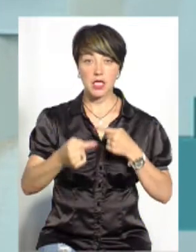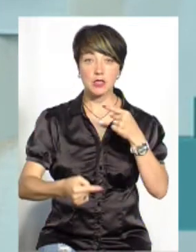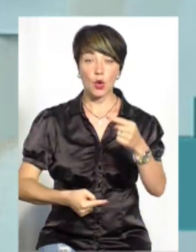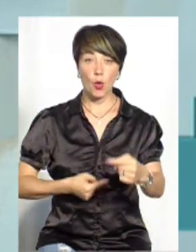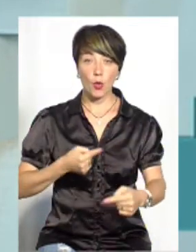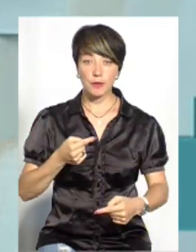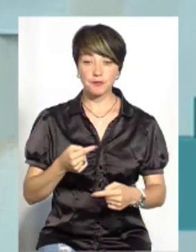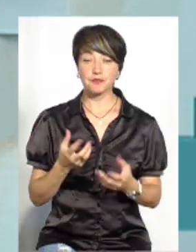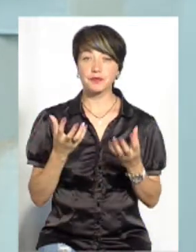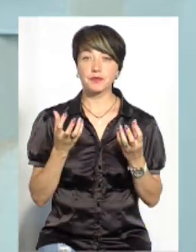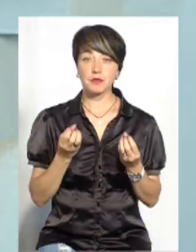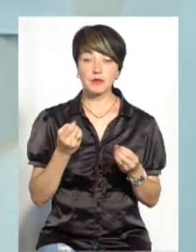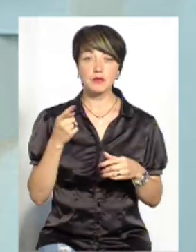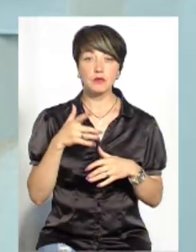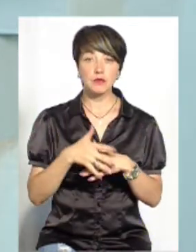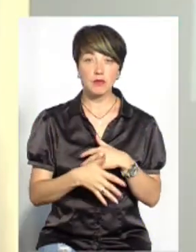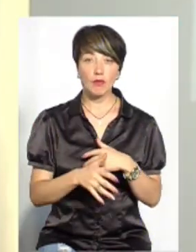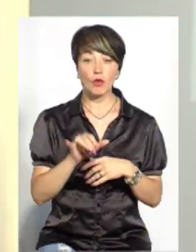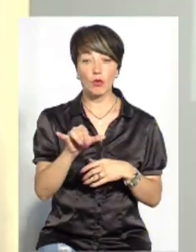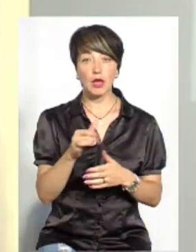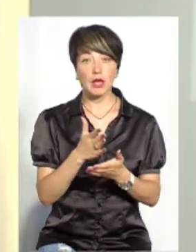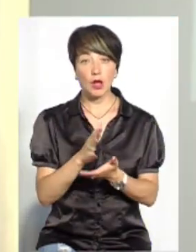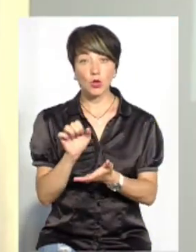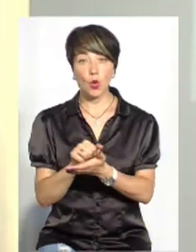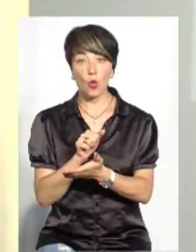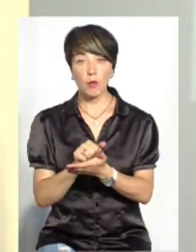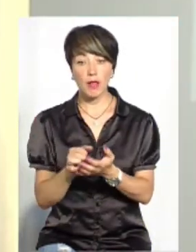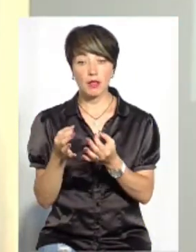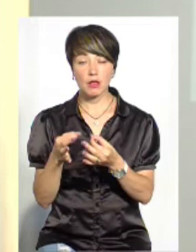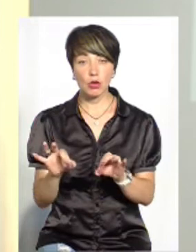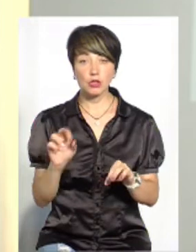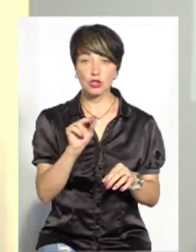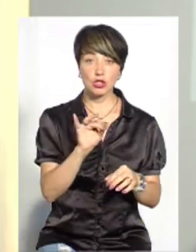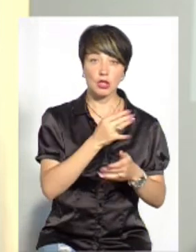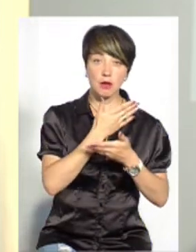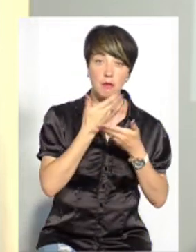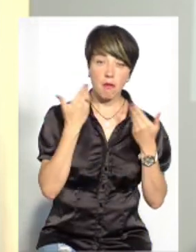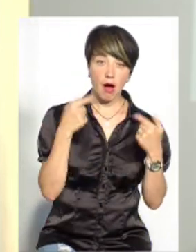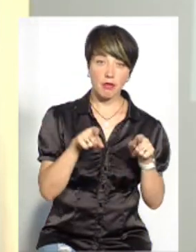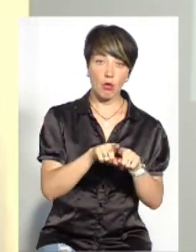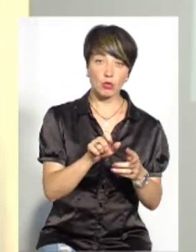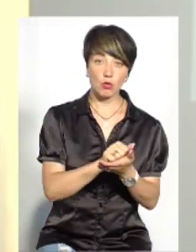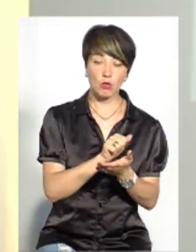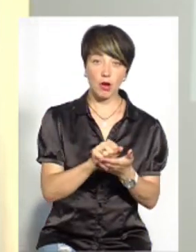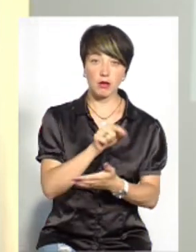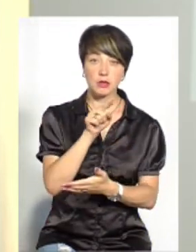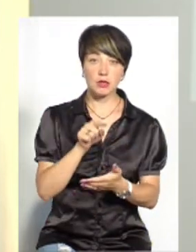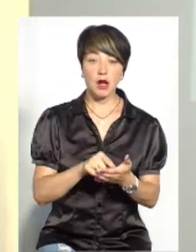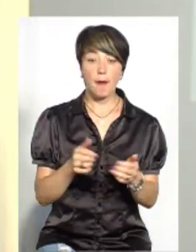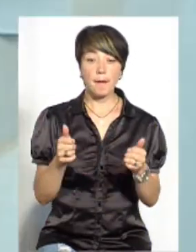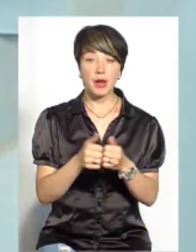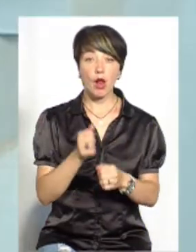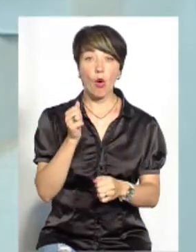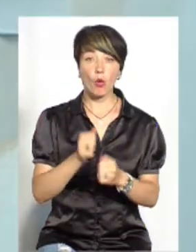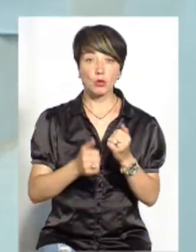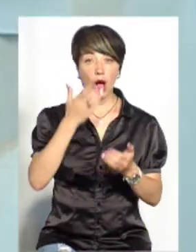А ось відвідувач, як зрозуміти, що у атракціона є такий акт, така декларація, або немає? Ну, коло кожного